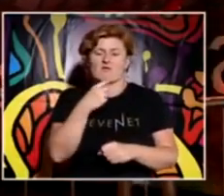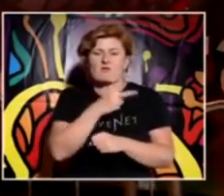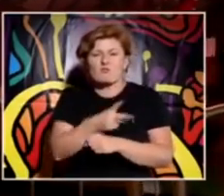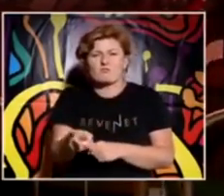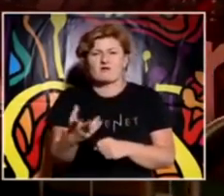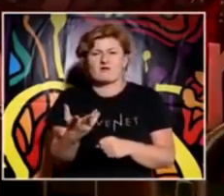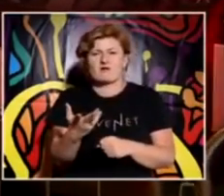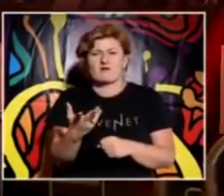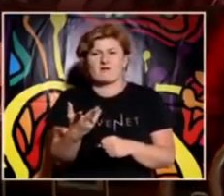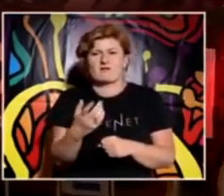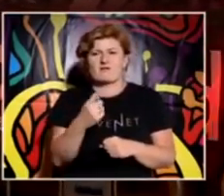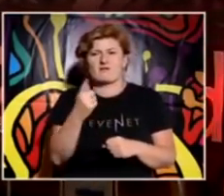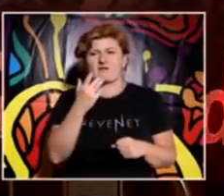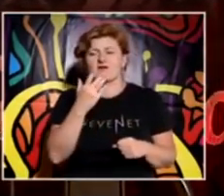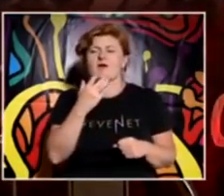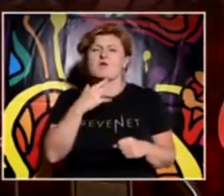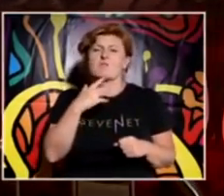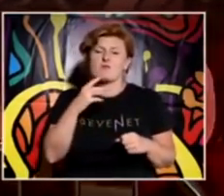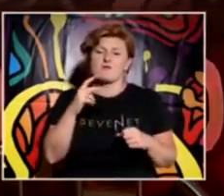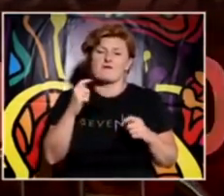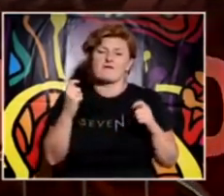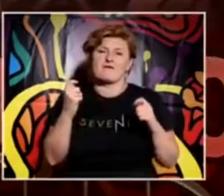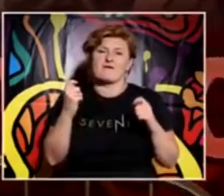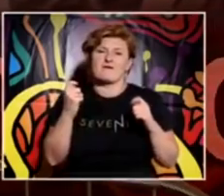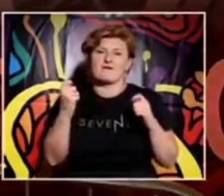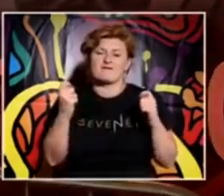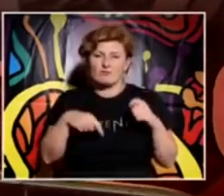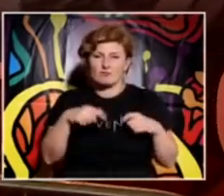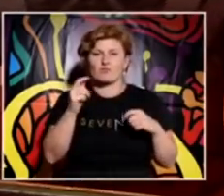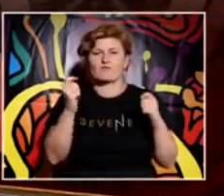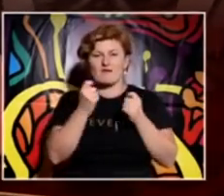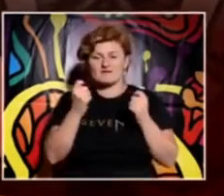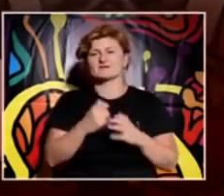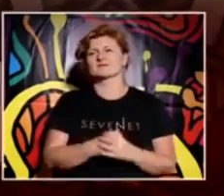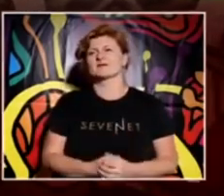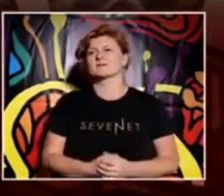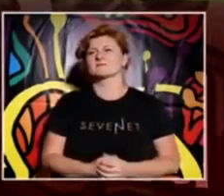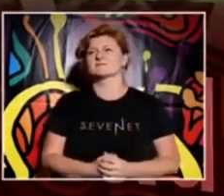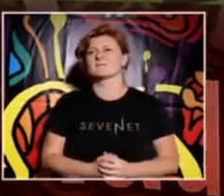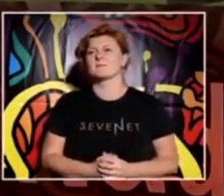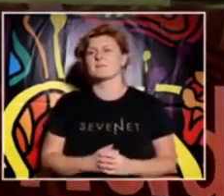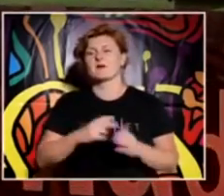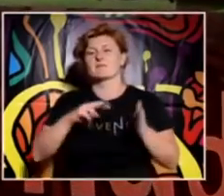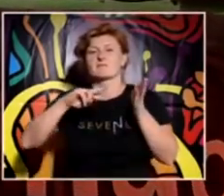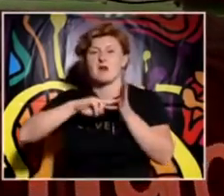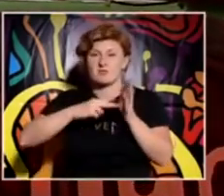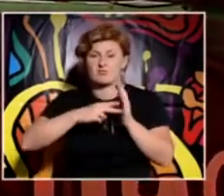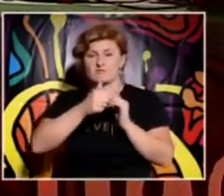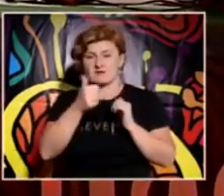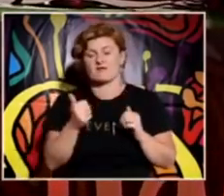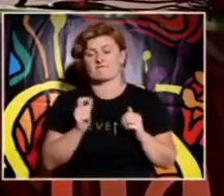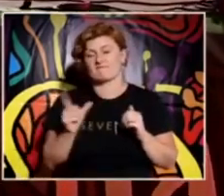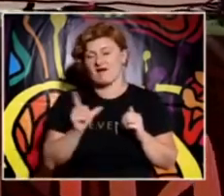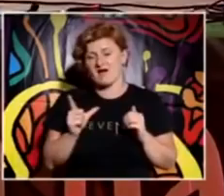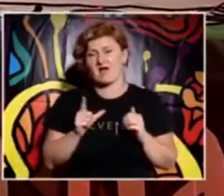ale na Polen drogi już nie, mówię ci. Raczej nie. Ale jeżeli chodzi o samoplanowanie, wydaje mi się, że we dwie osoby jest jednak